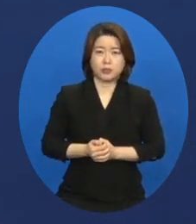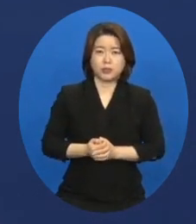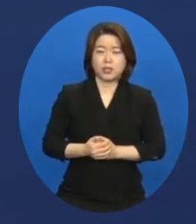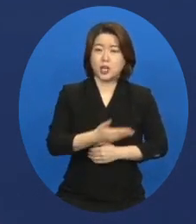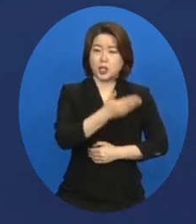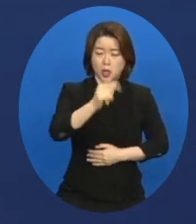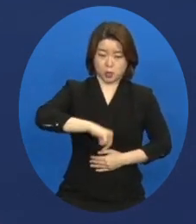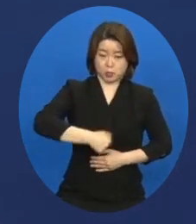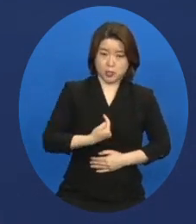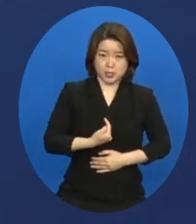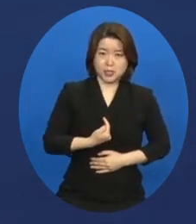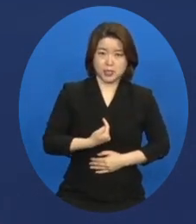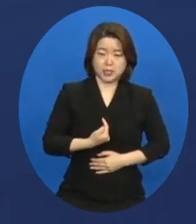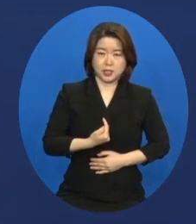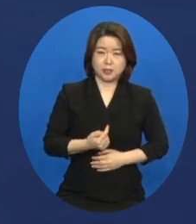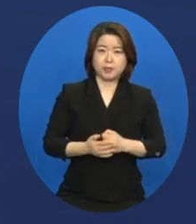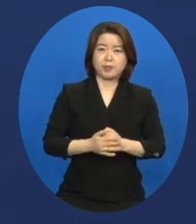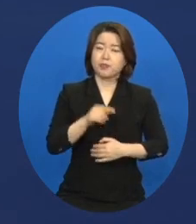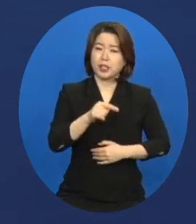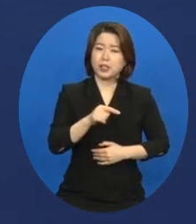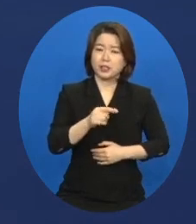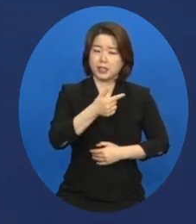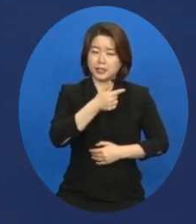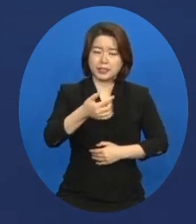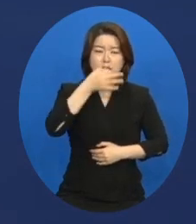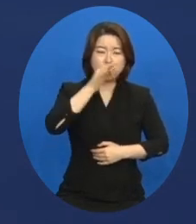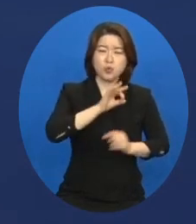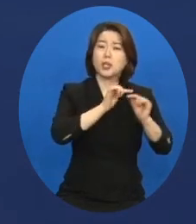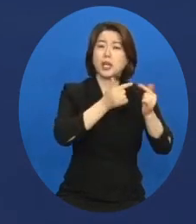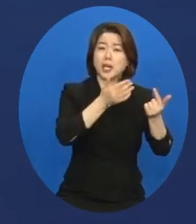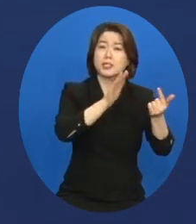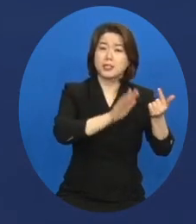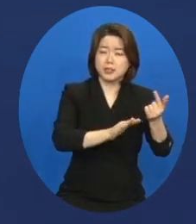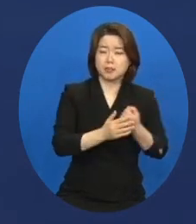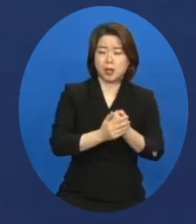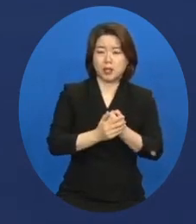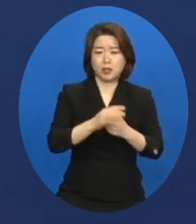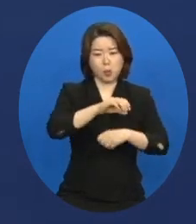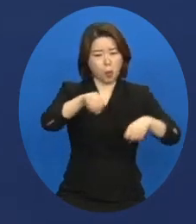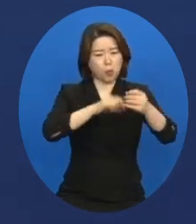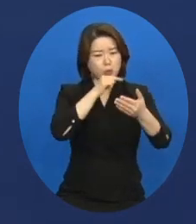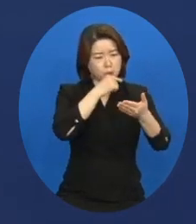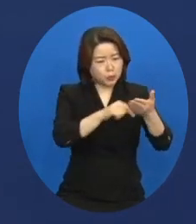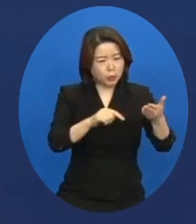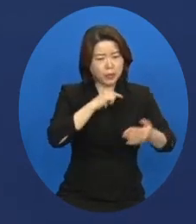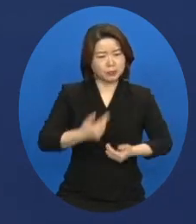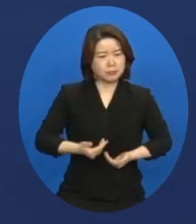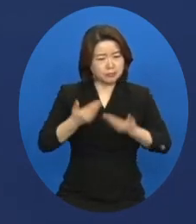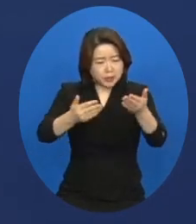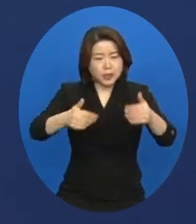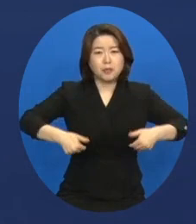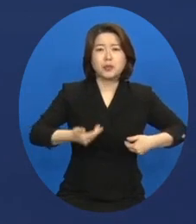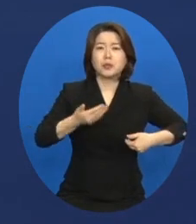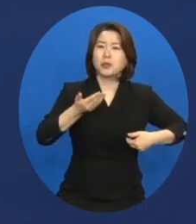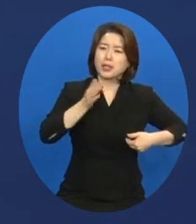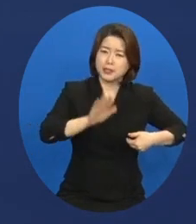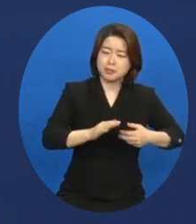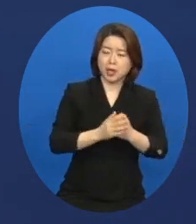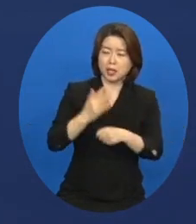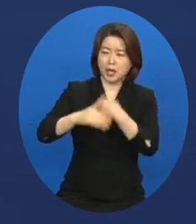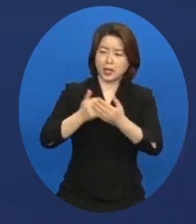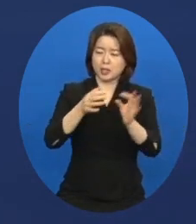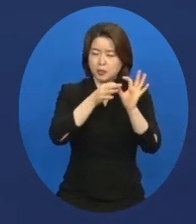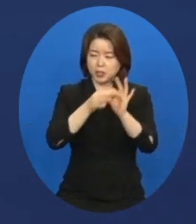여러분 자신에게는 그게 큰 유익이 아닌데 오히려 손해고 희생인데 하나님이